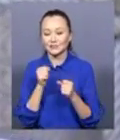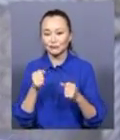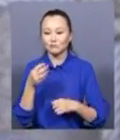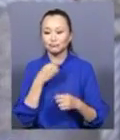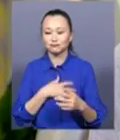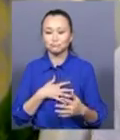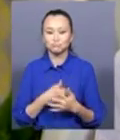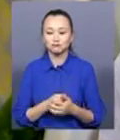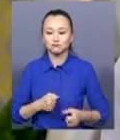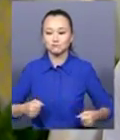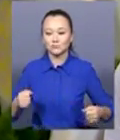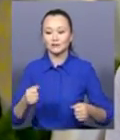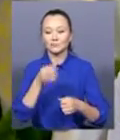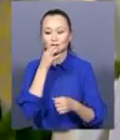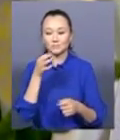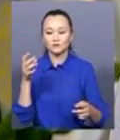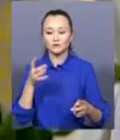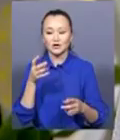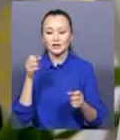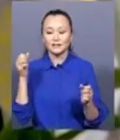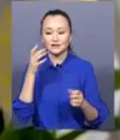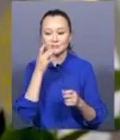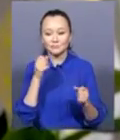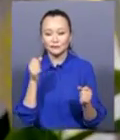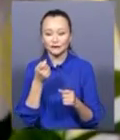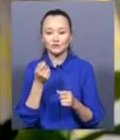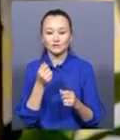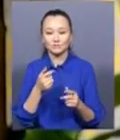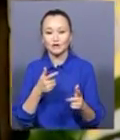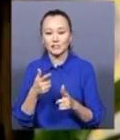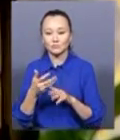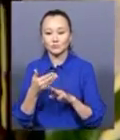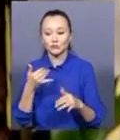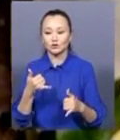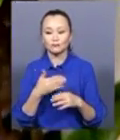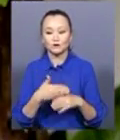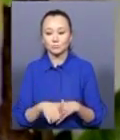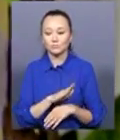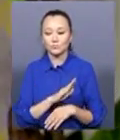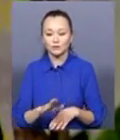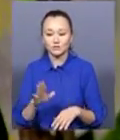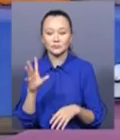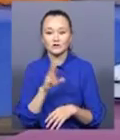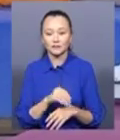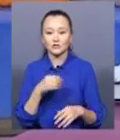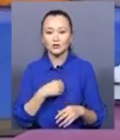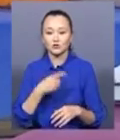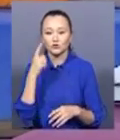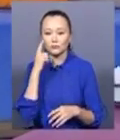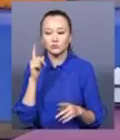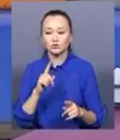ну, к летнему сезону нужно было чуть-чуть пораньше подготовиться, но и сейчас всегда не поздно. Не поздно. Ну, насчет не поздно, я думаю,